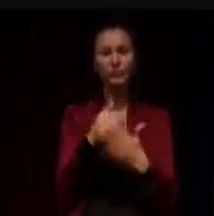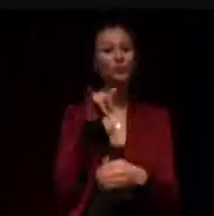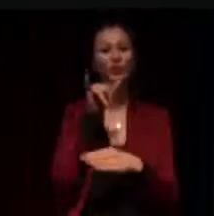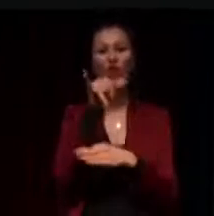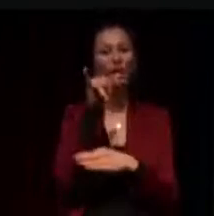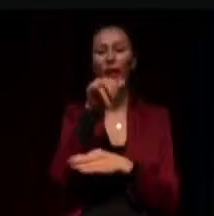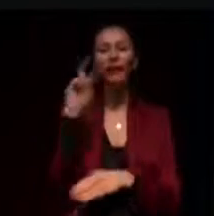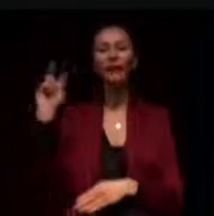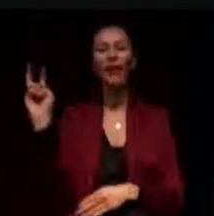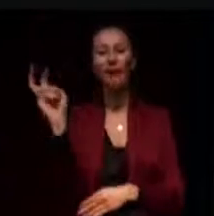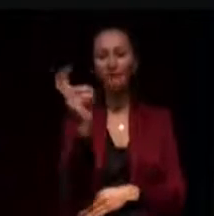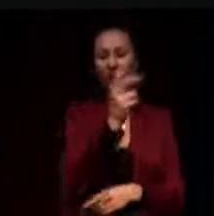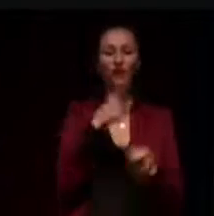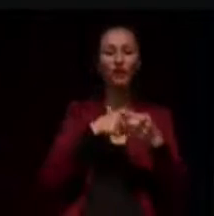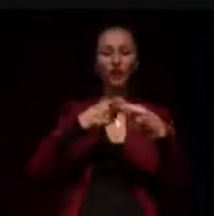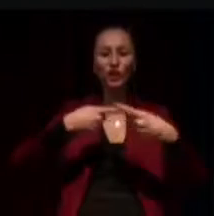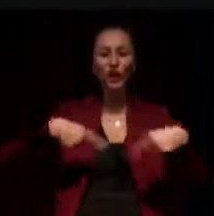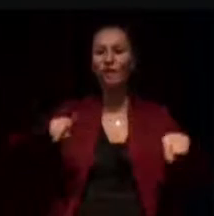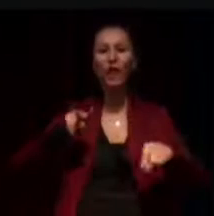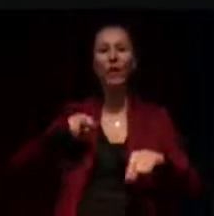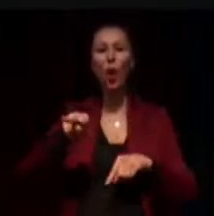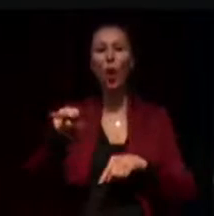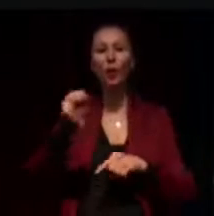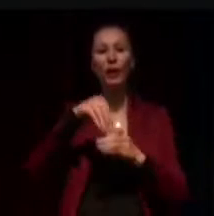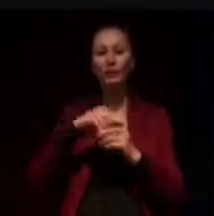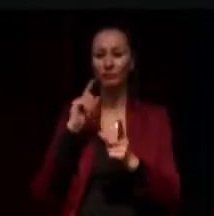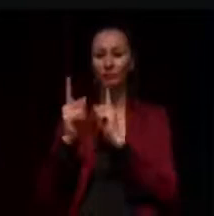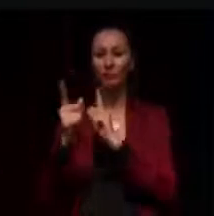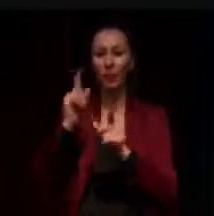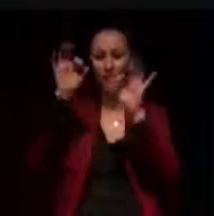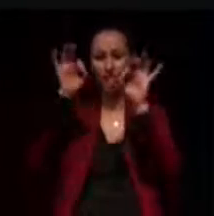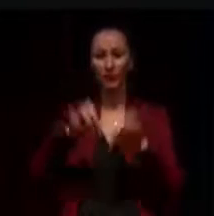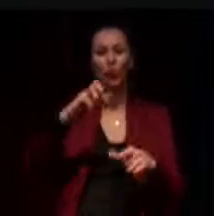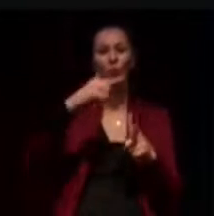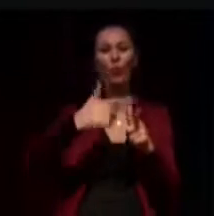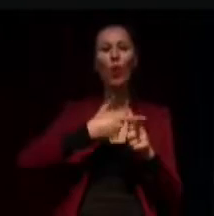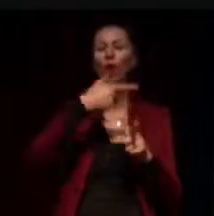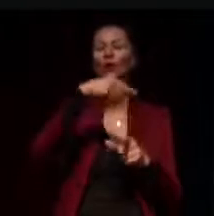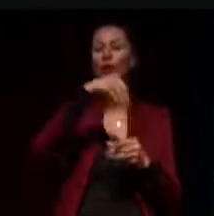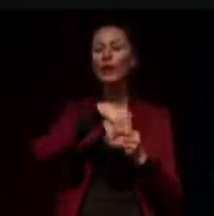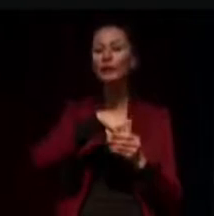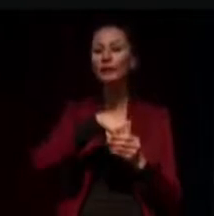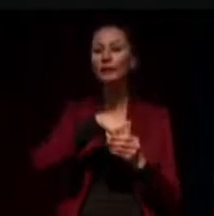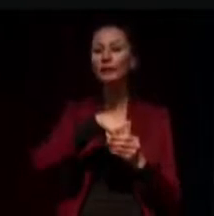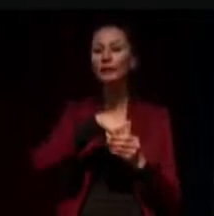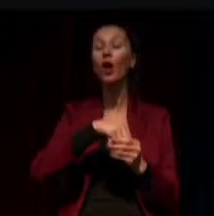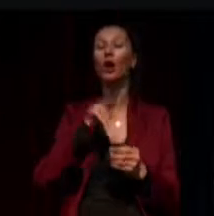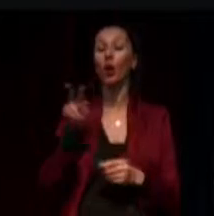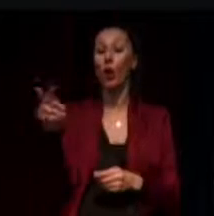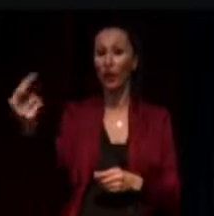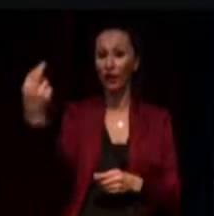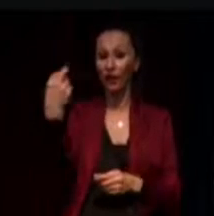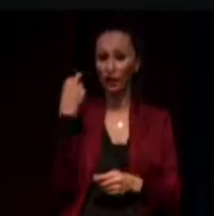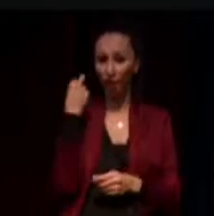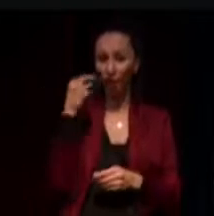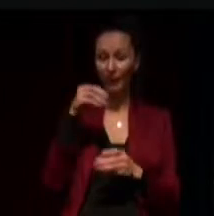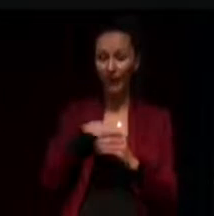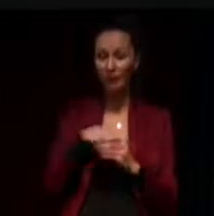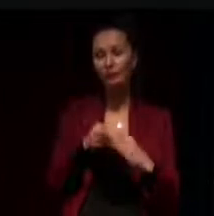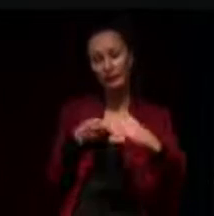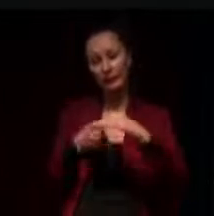Çiğli Tramvay'ın da çevre yolundan başlayarak projesindeki güzergaha göre ulaşıma